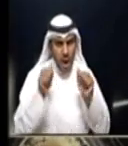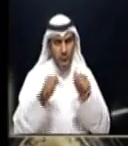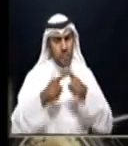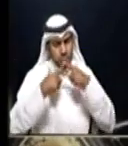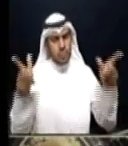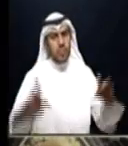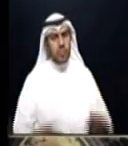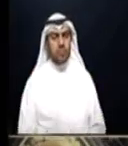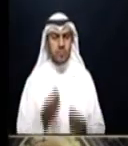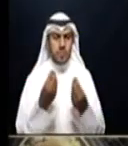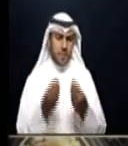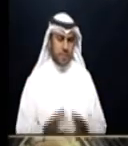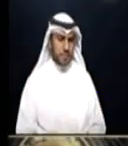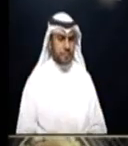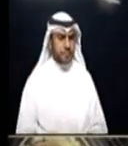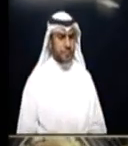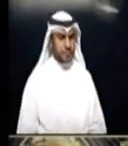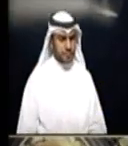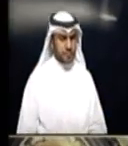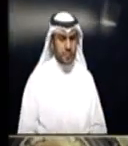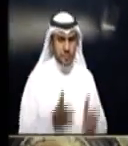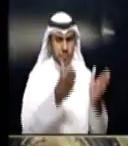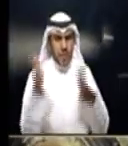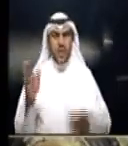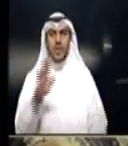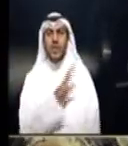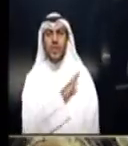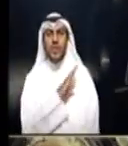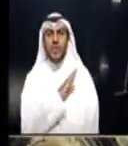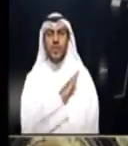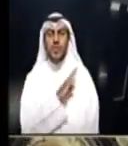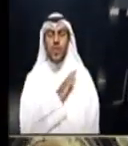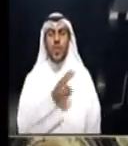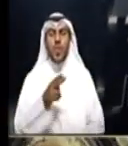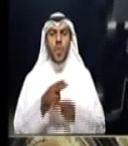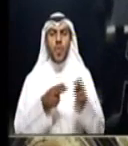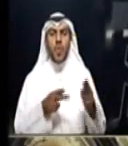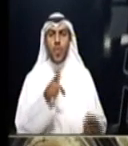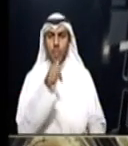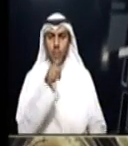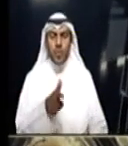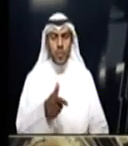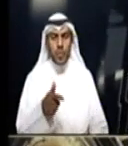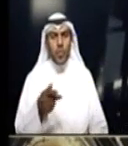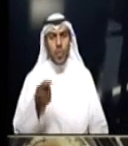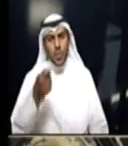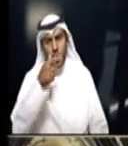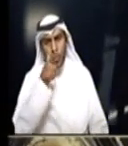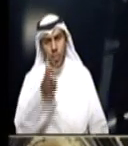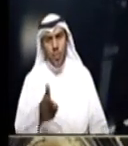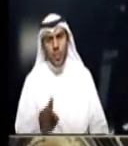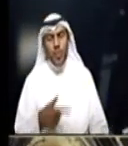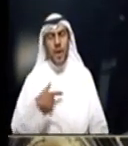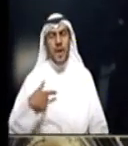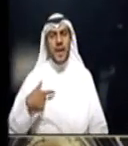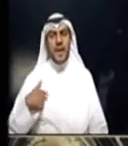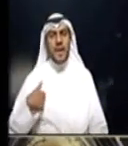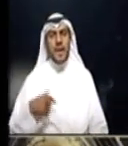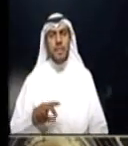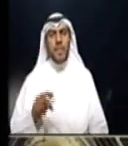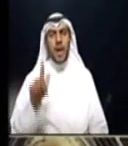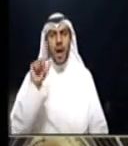صدورها. وكانت رئاسة الأركان العامة للجيش الكويتي قد نعت الطالب ضابط هديب